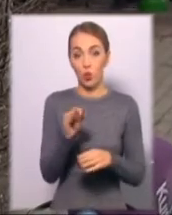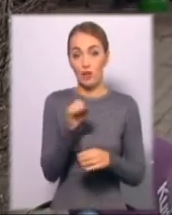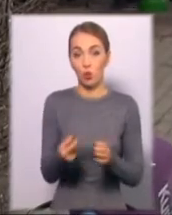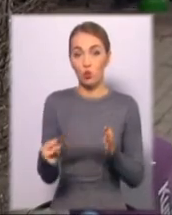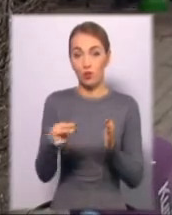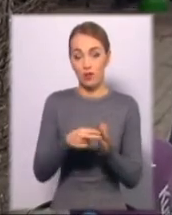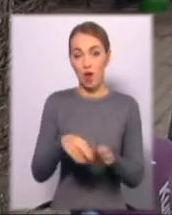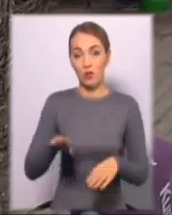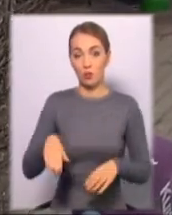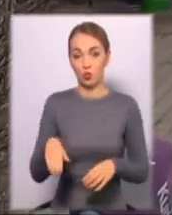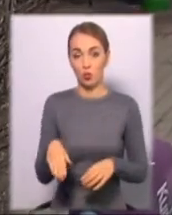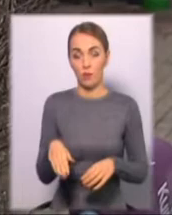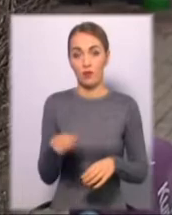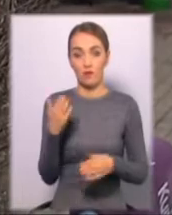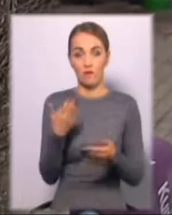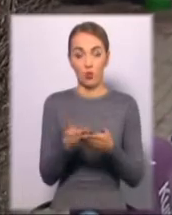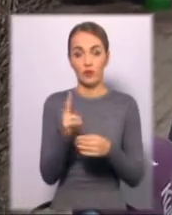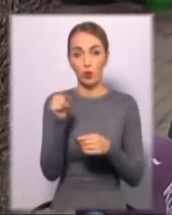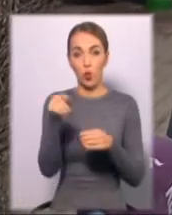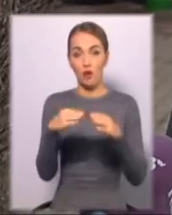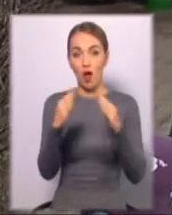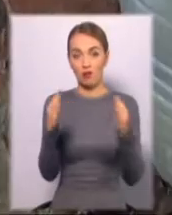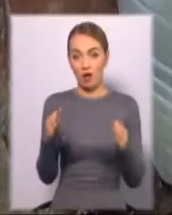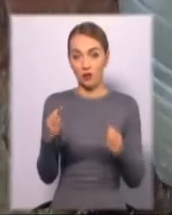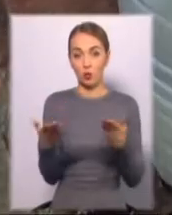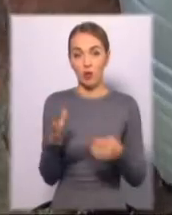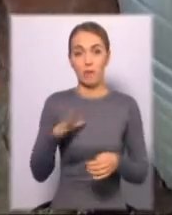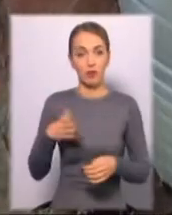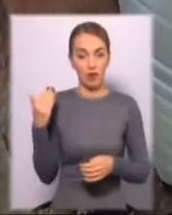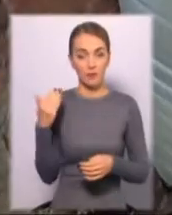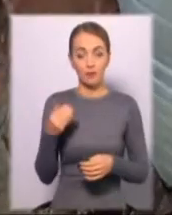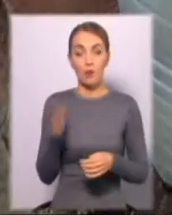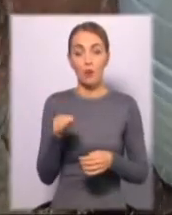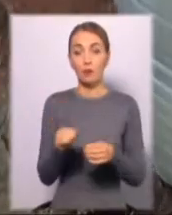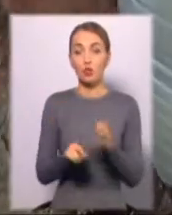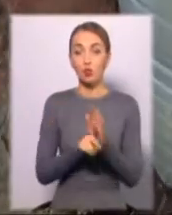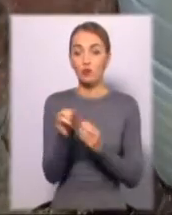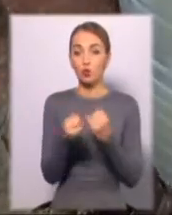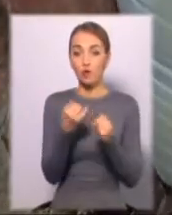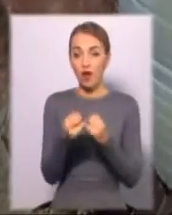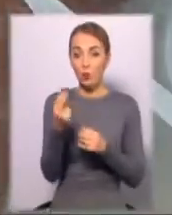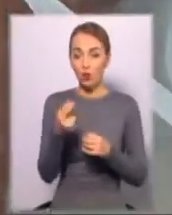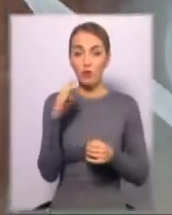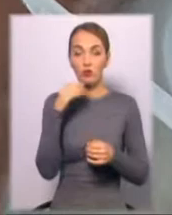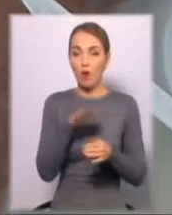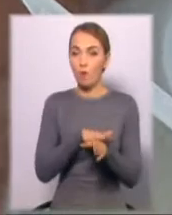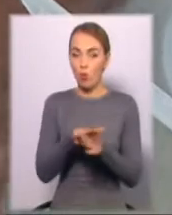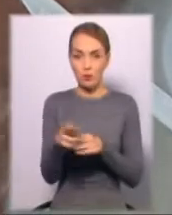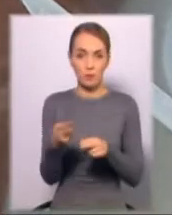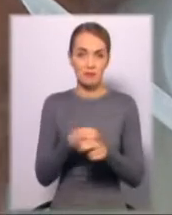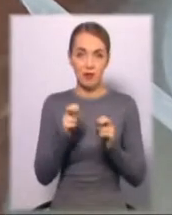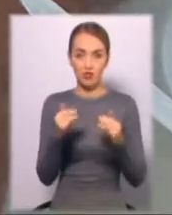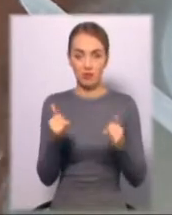подсоединяли потом вот к той альтанке, которая была. Попри початковий жовтуватий колір, вода з бювету повністю безпечна